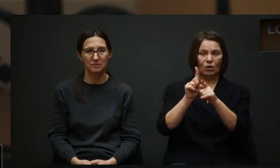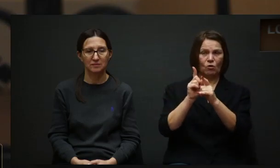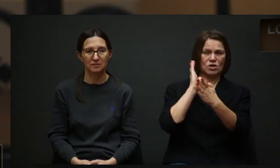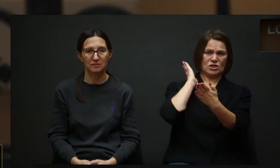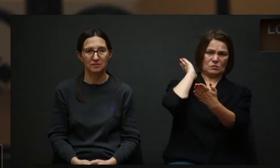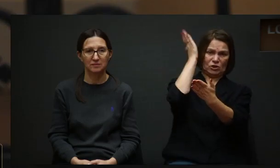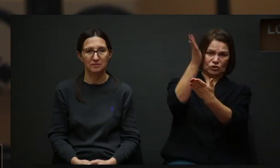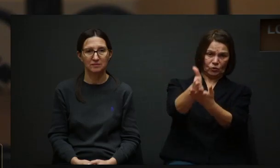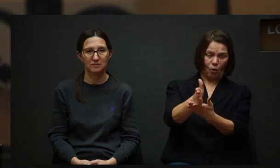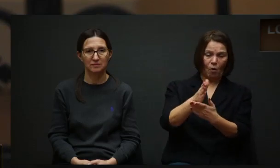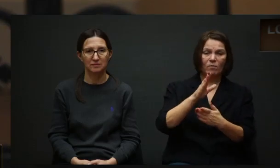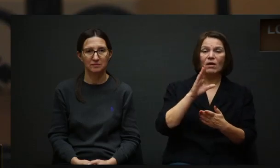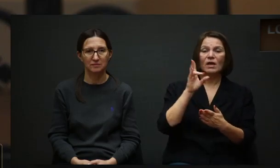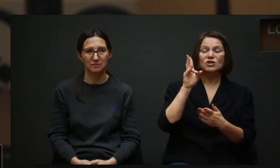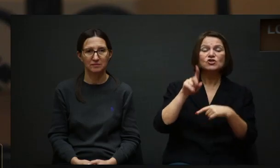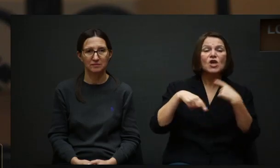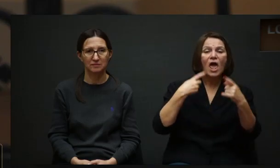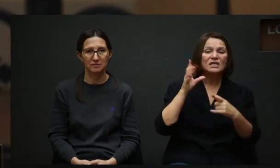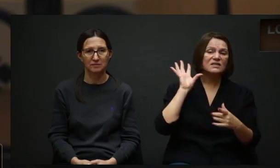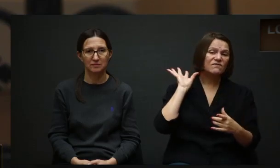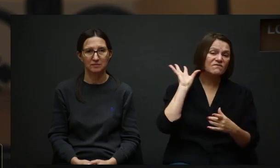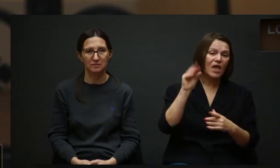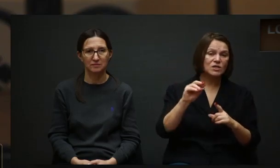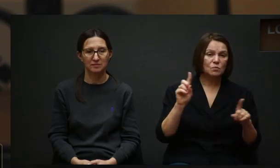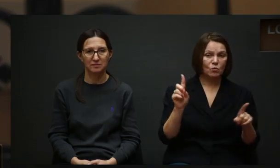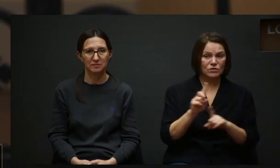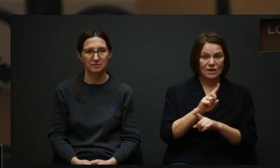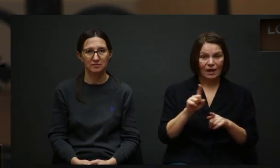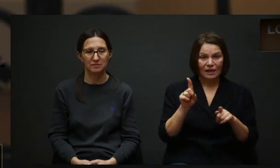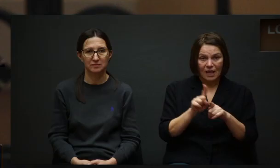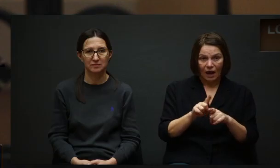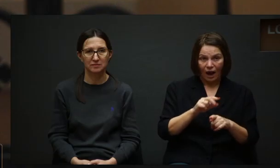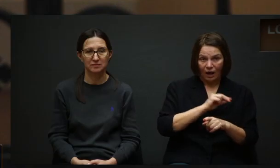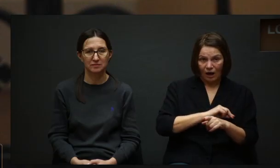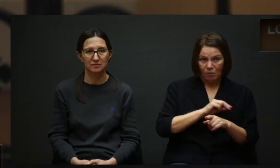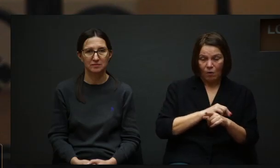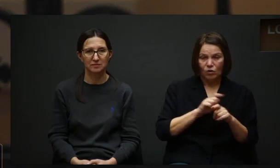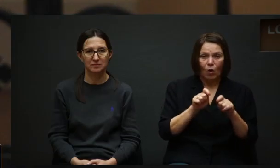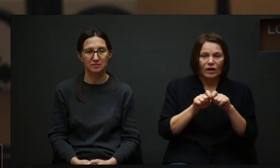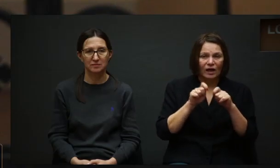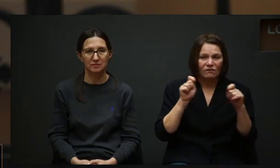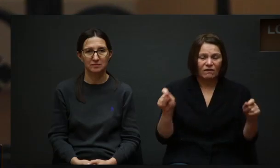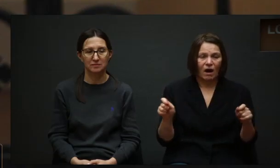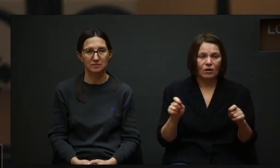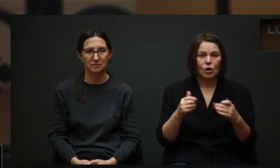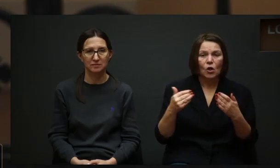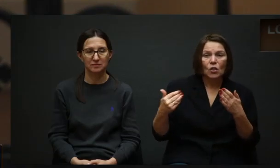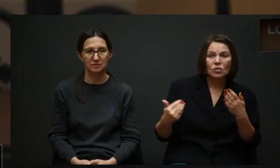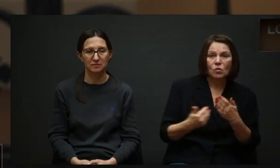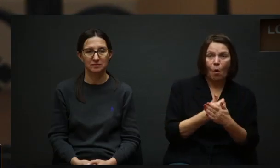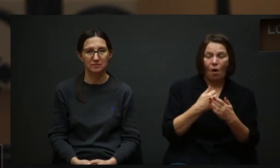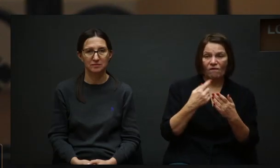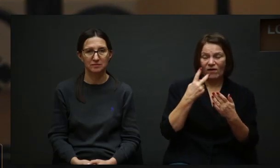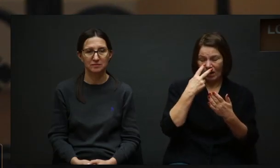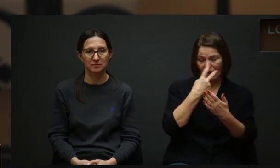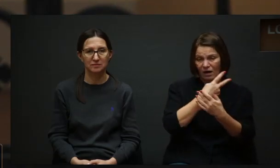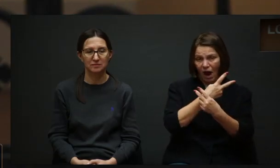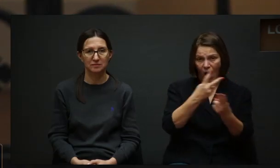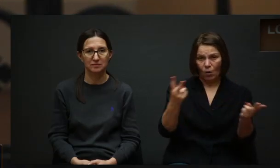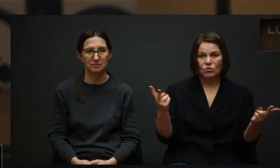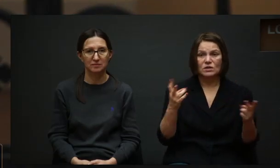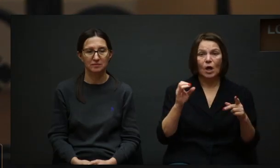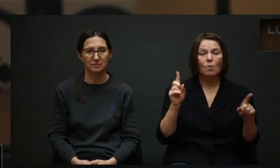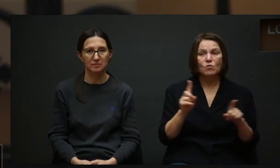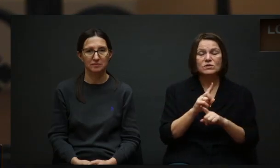весь музей. И вот такая работа, она открывает как бы новый ракурс вообще на музей. Вот теперь для